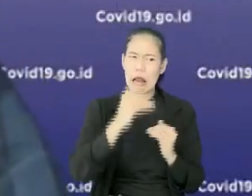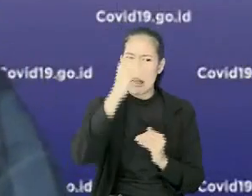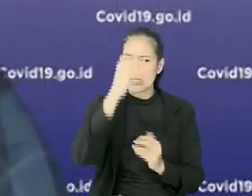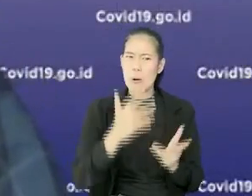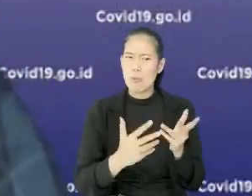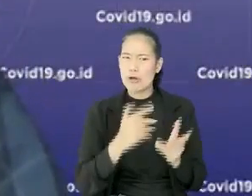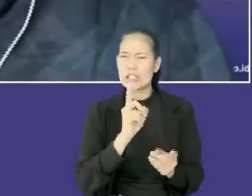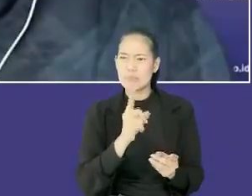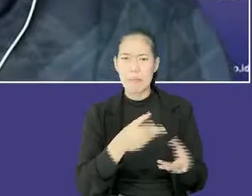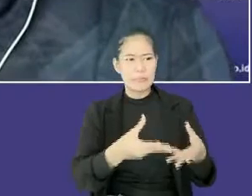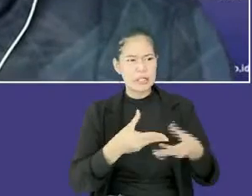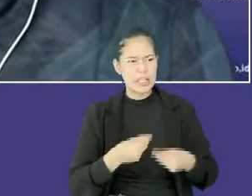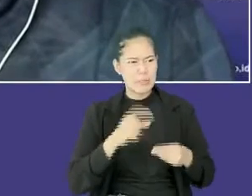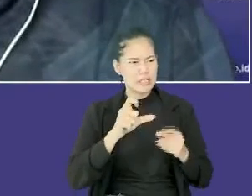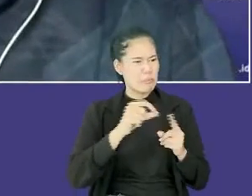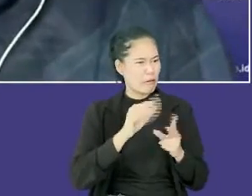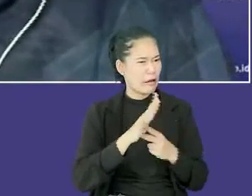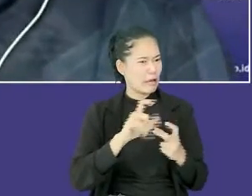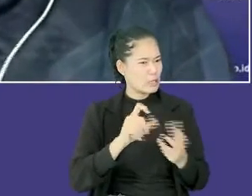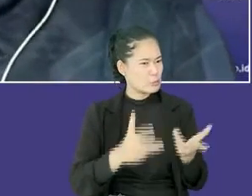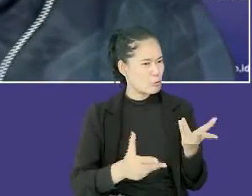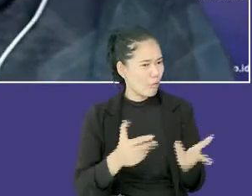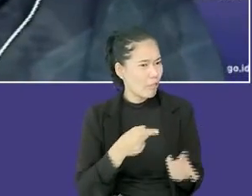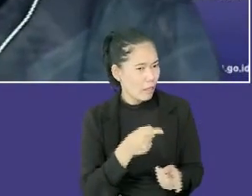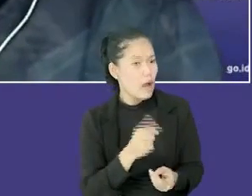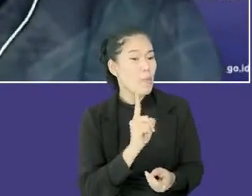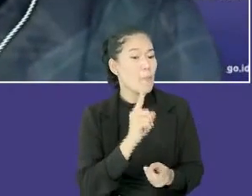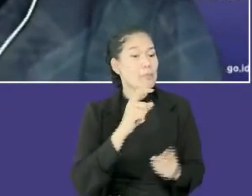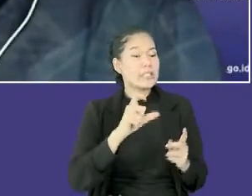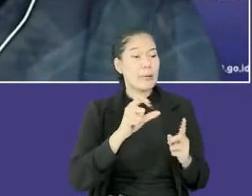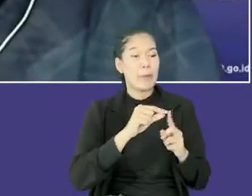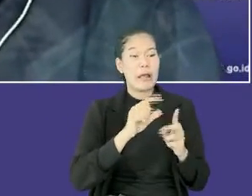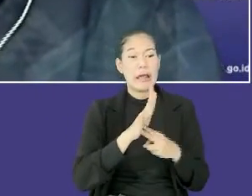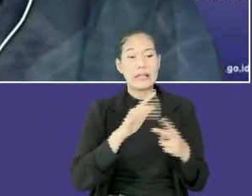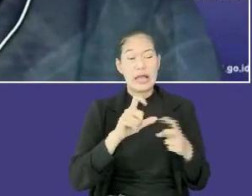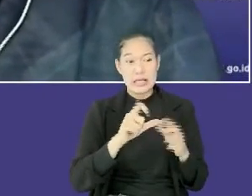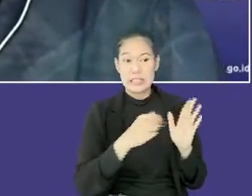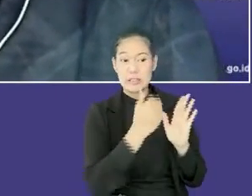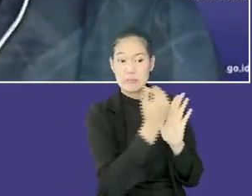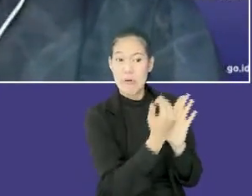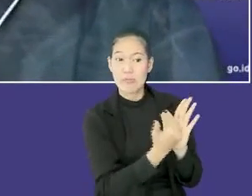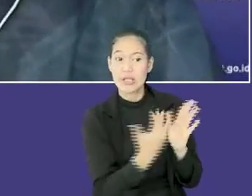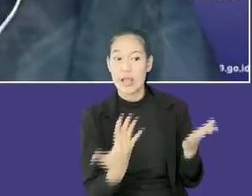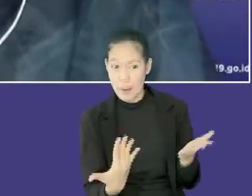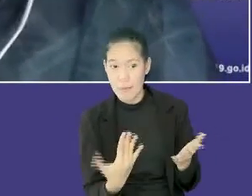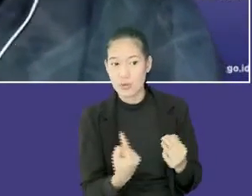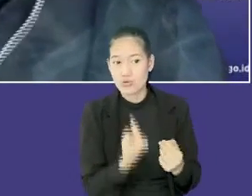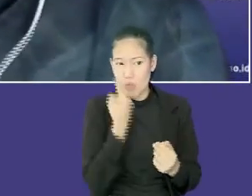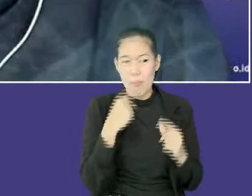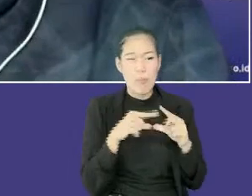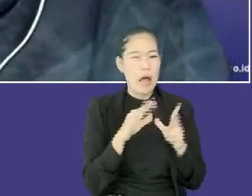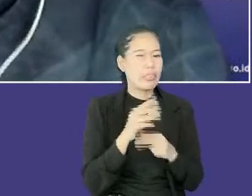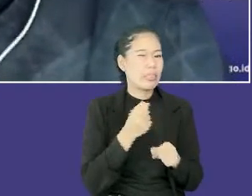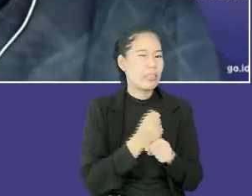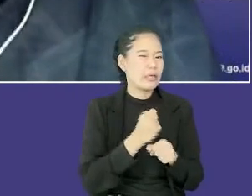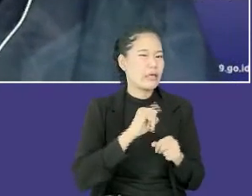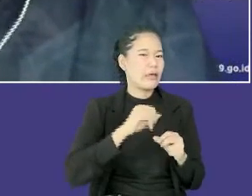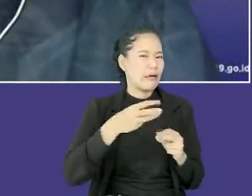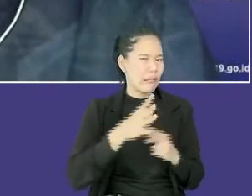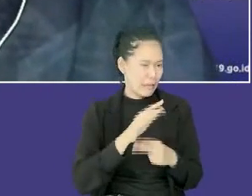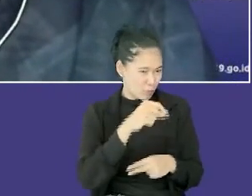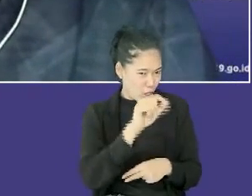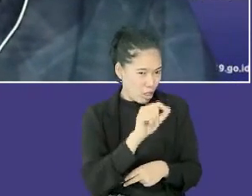juga ini Penerimaan CPNS lo dan salah satunya itu minta pemeriksaan antigen shop antigen salah